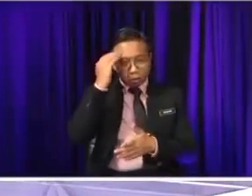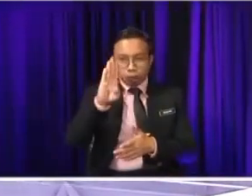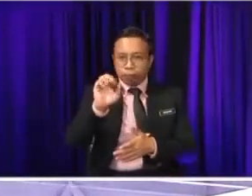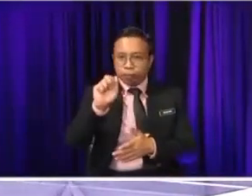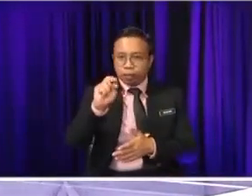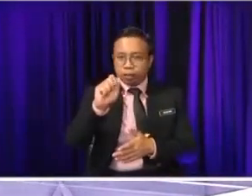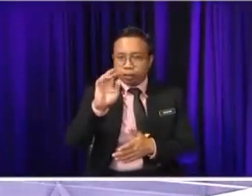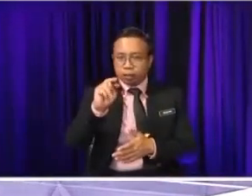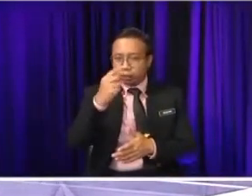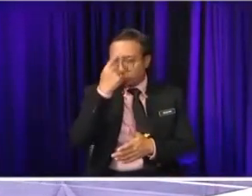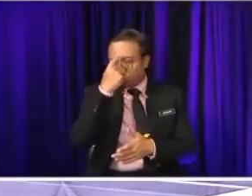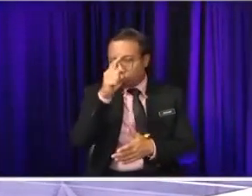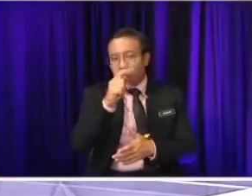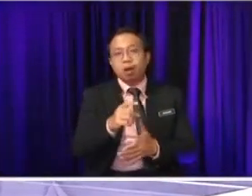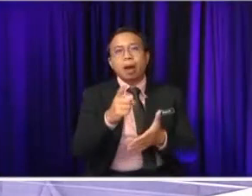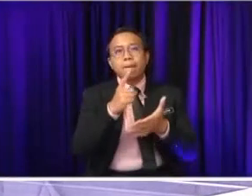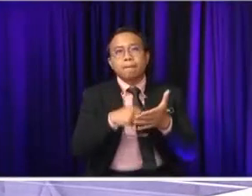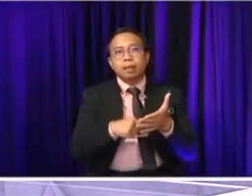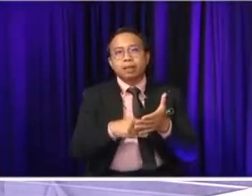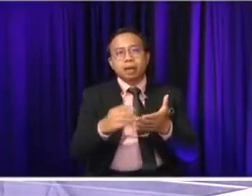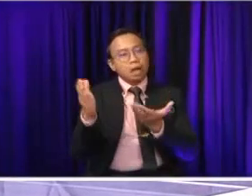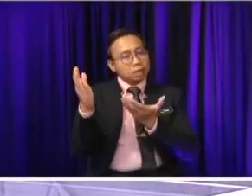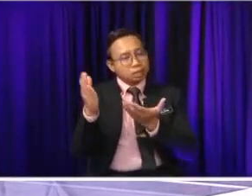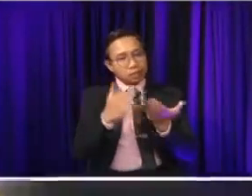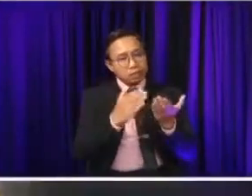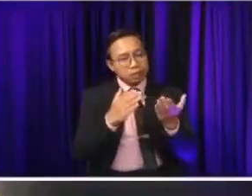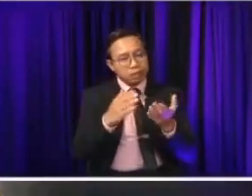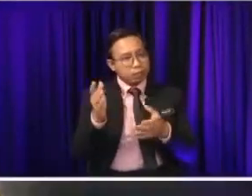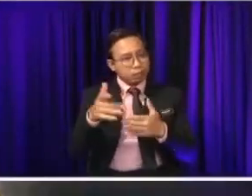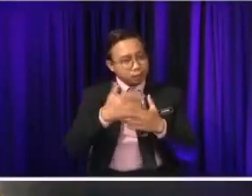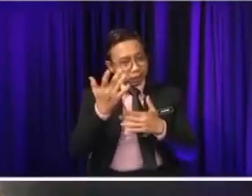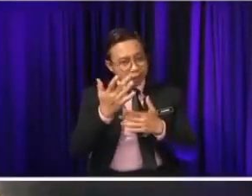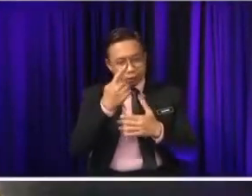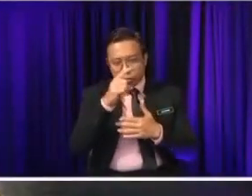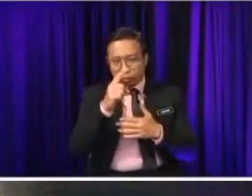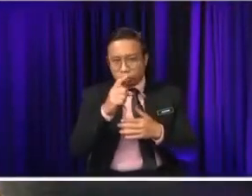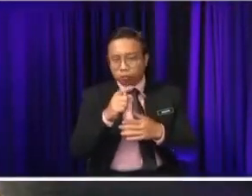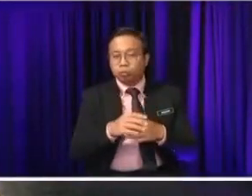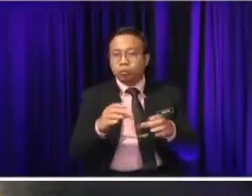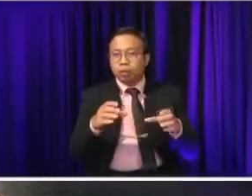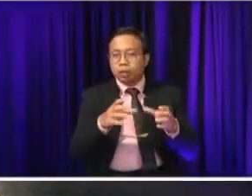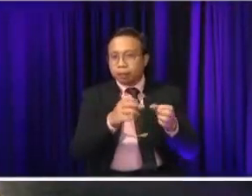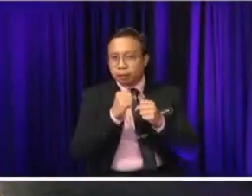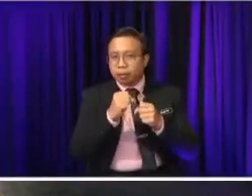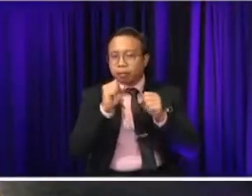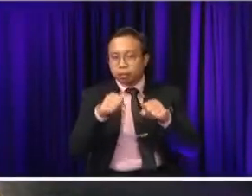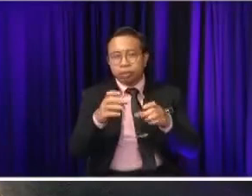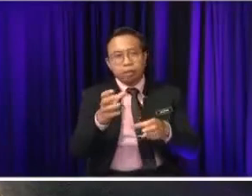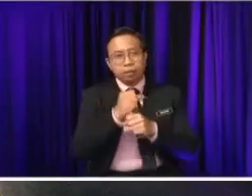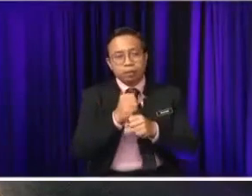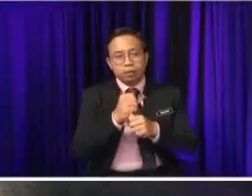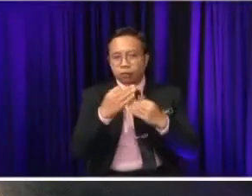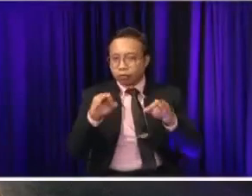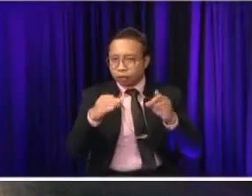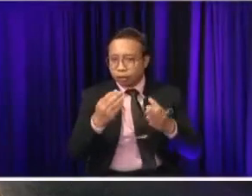untuk ee apa audien Untuk menumpas ke sini nanti dia akan dapat percuma yang produk